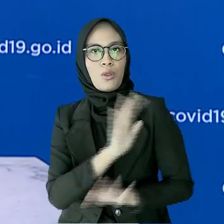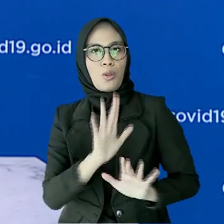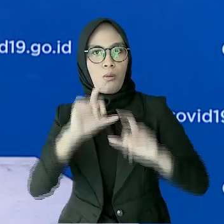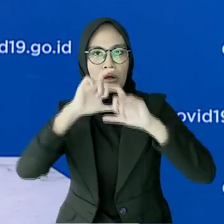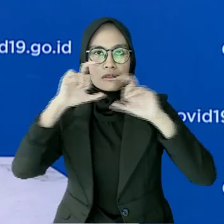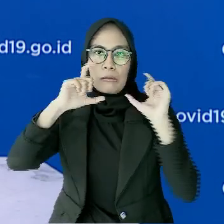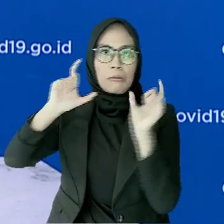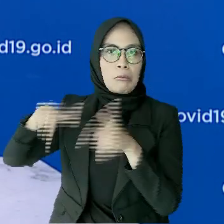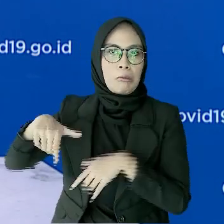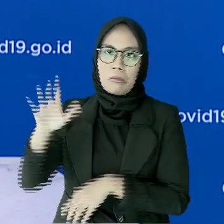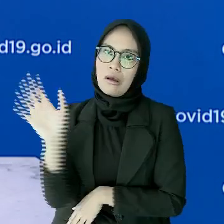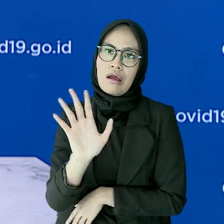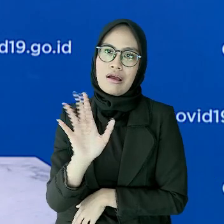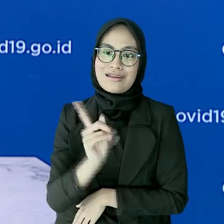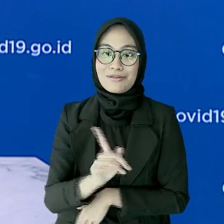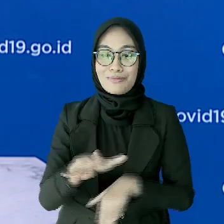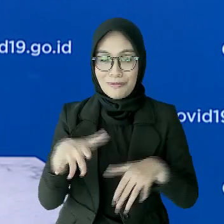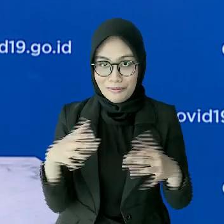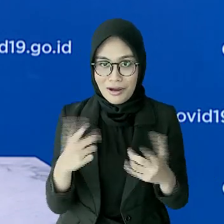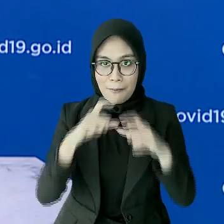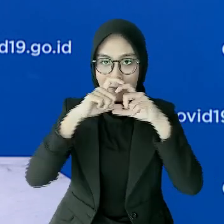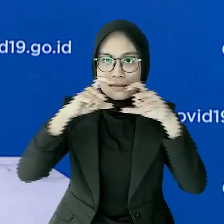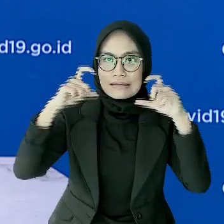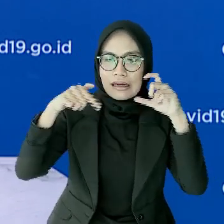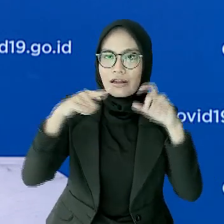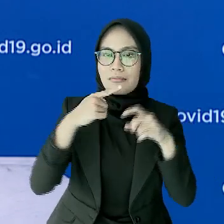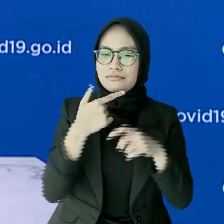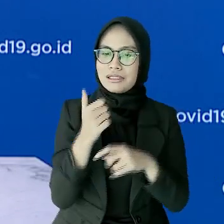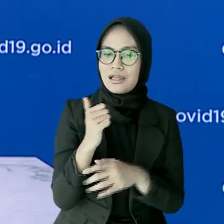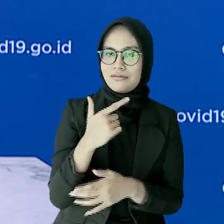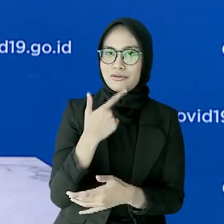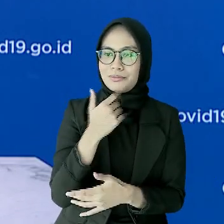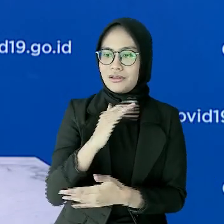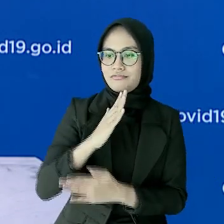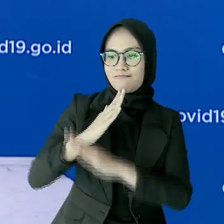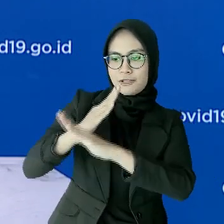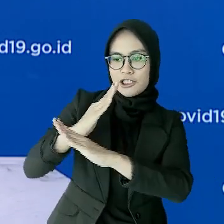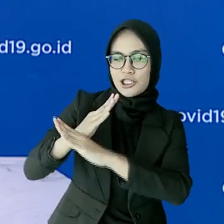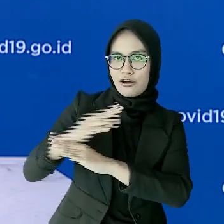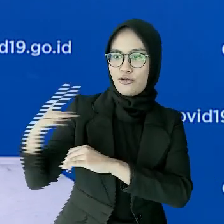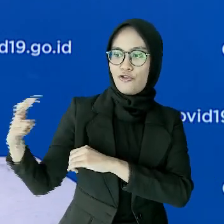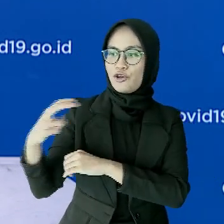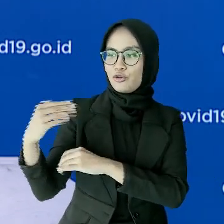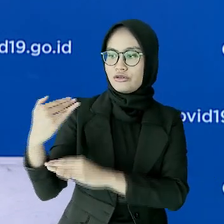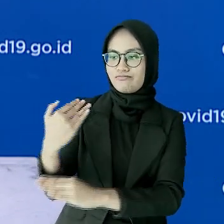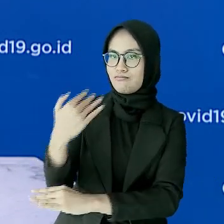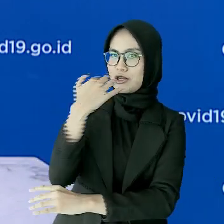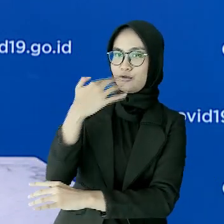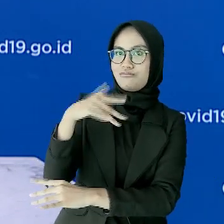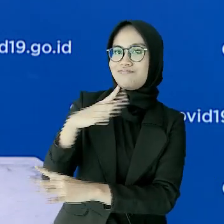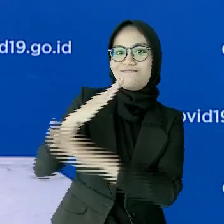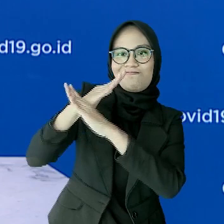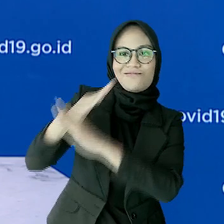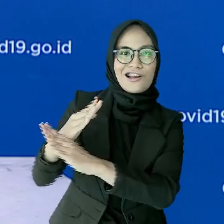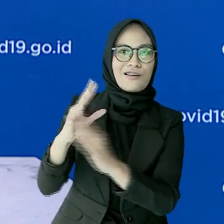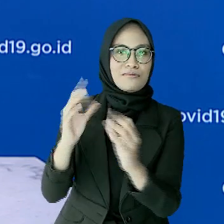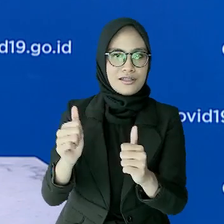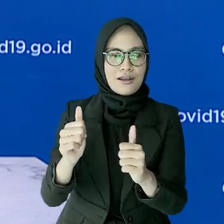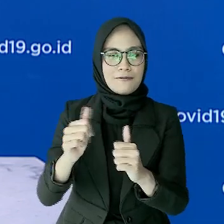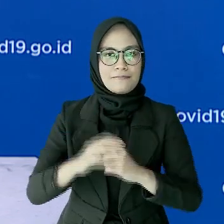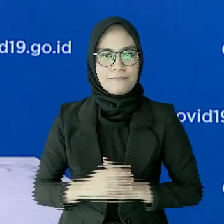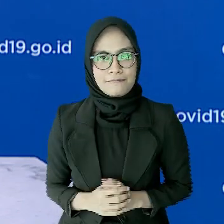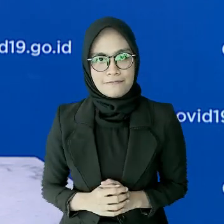adalah tameng utama kita dalam melawan pandemi COVID ini. Kebijakan di suatu negara